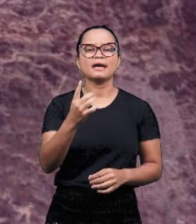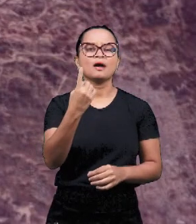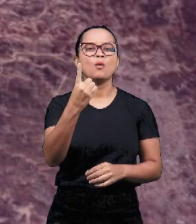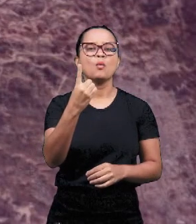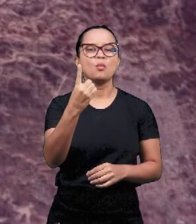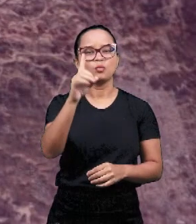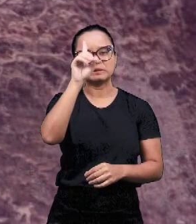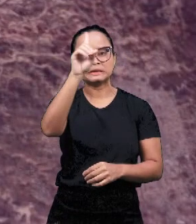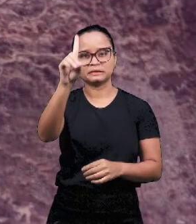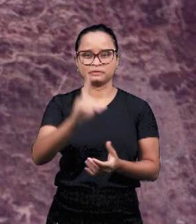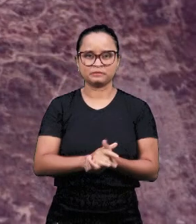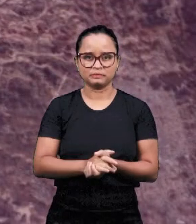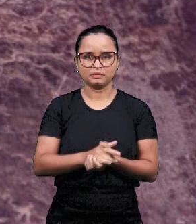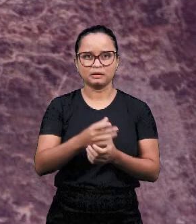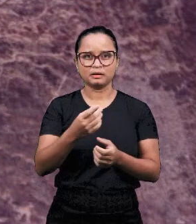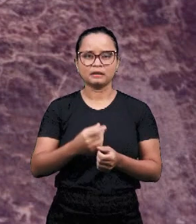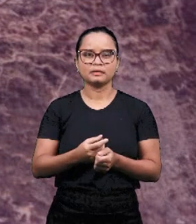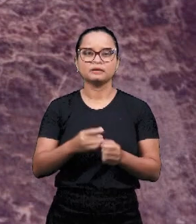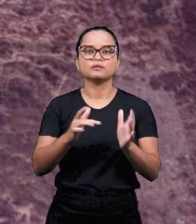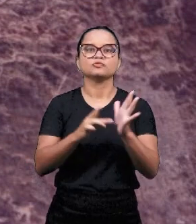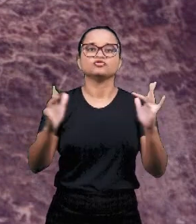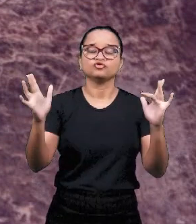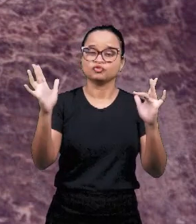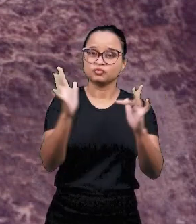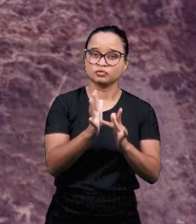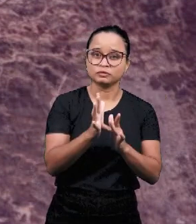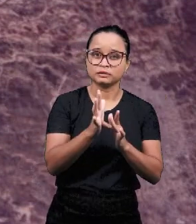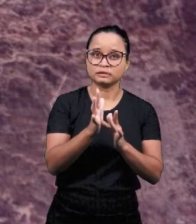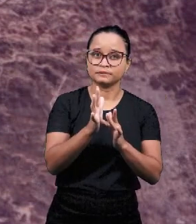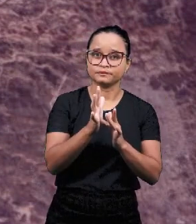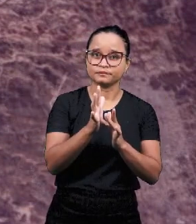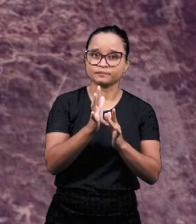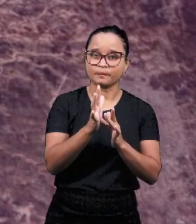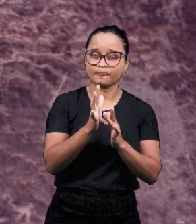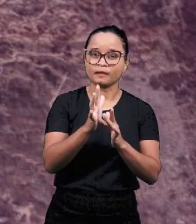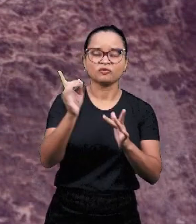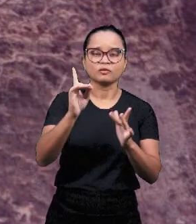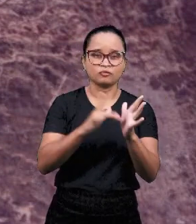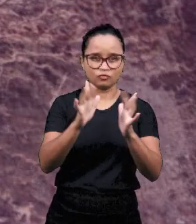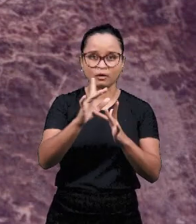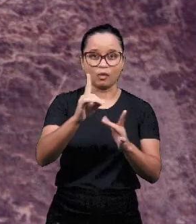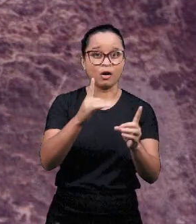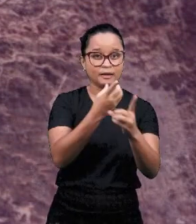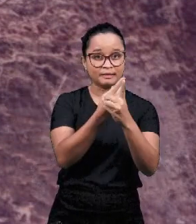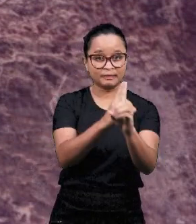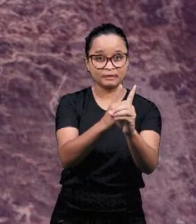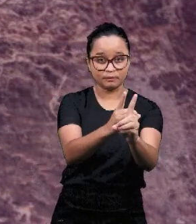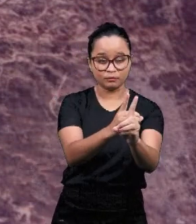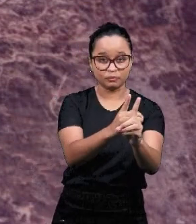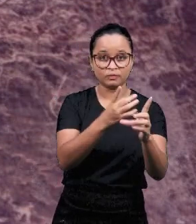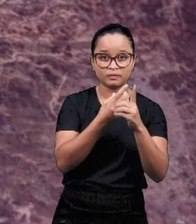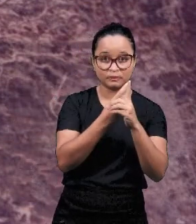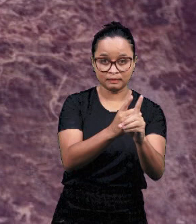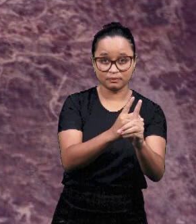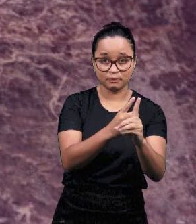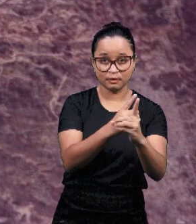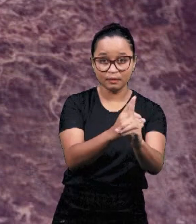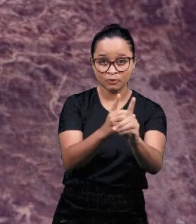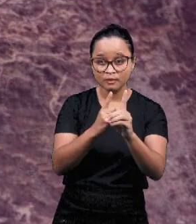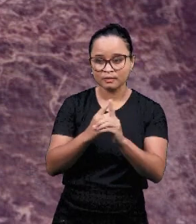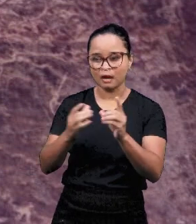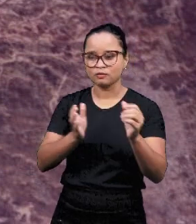jour. Beaucoup de chemins étaient un chemin d'un jour. Le chemin des disciples d'Emmaüs, de Jérusalem